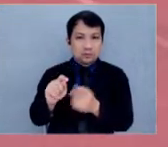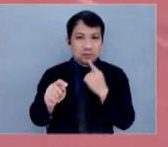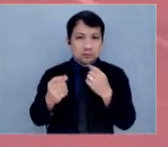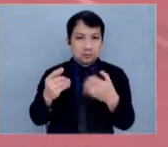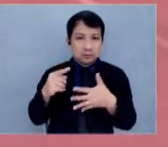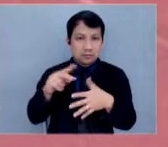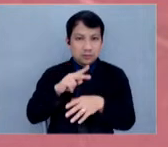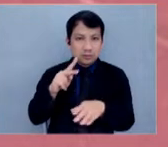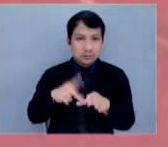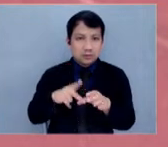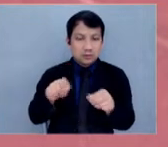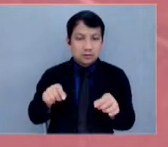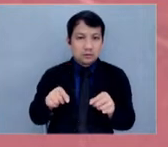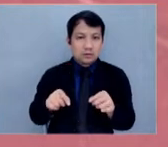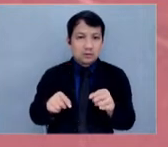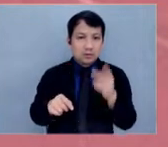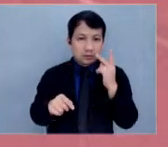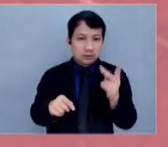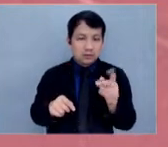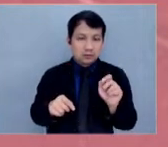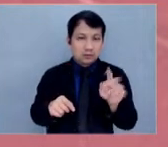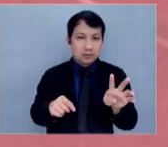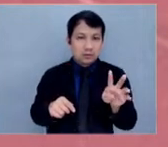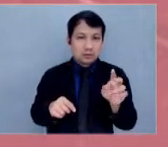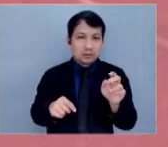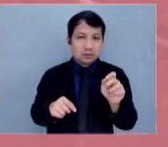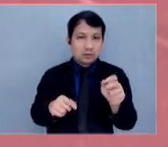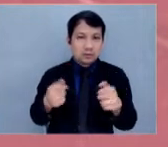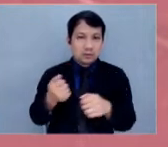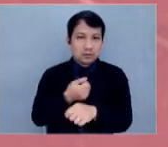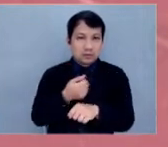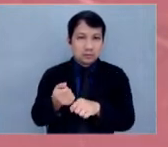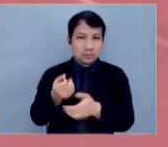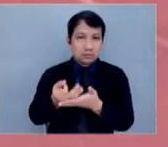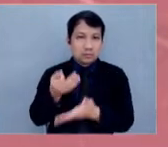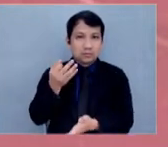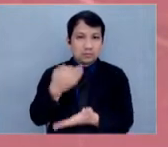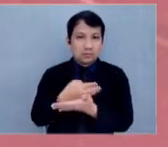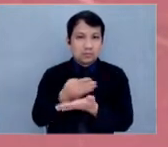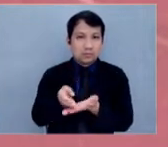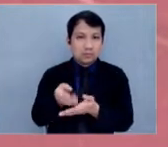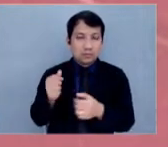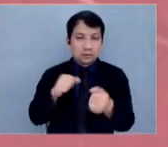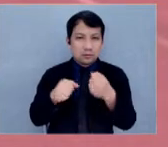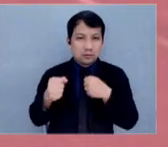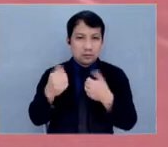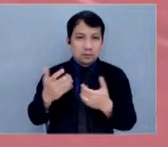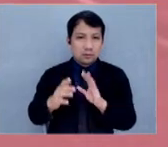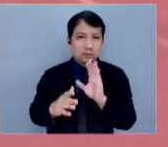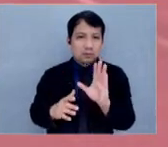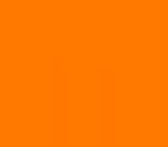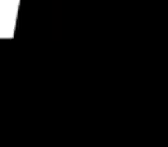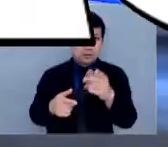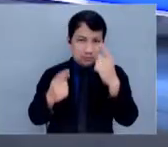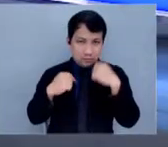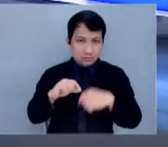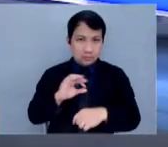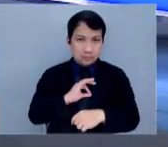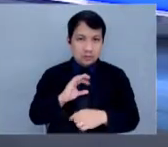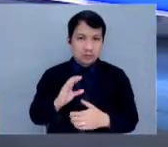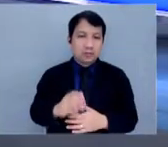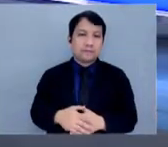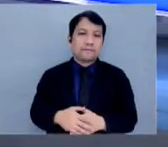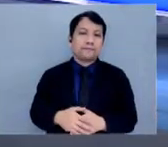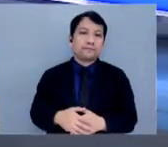participants at TV audience, pero nagsustruggle pa din sa funding ang karamihan ng atleta, pati ang mga medalists. Sa